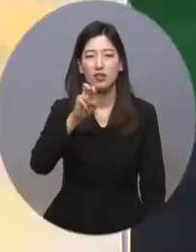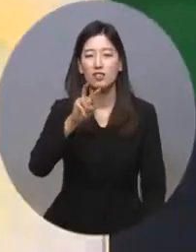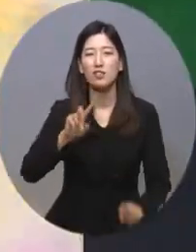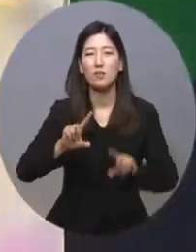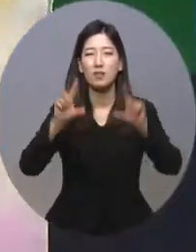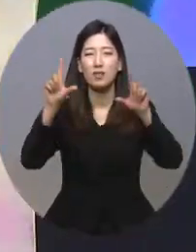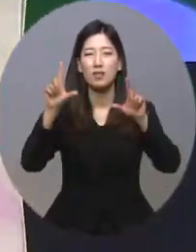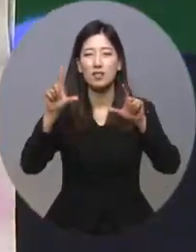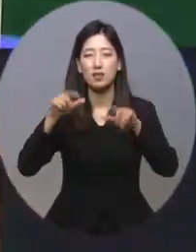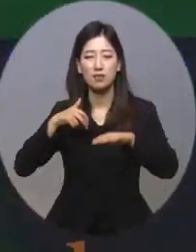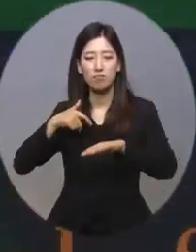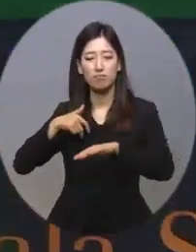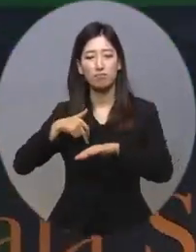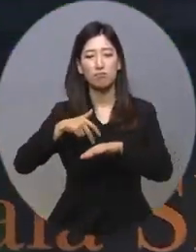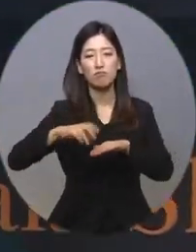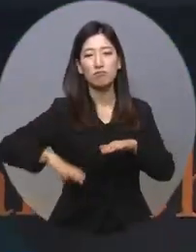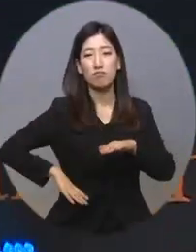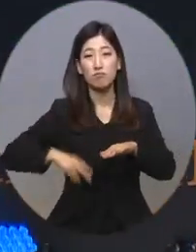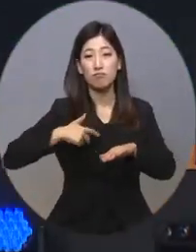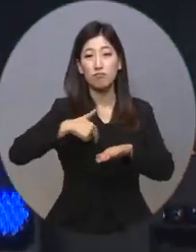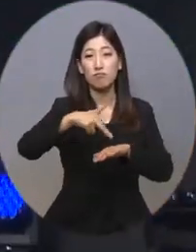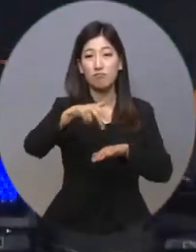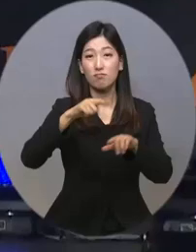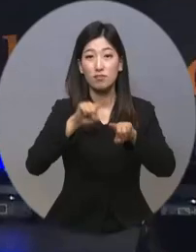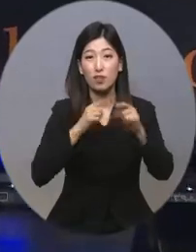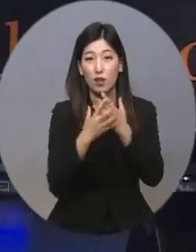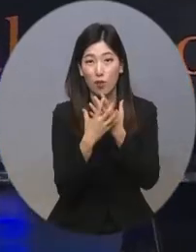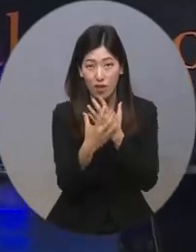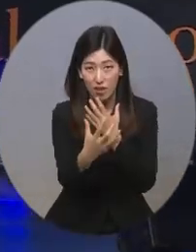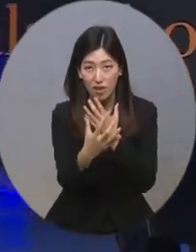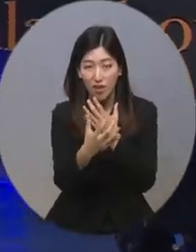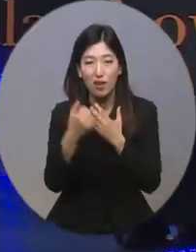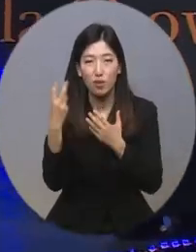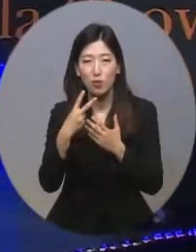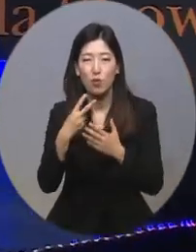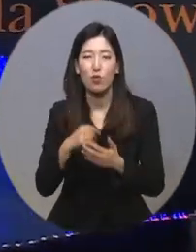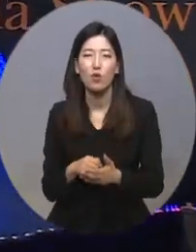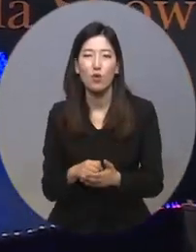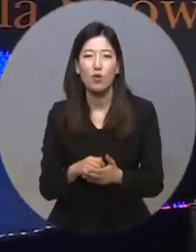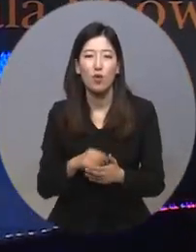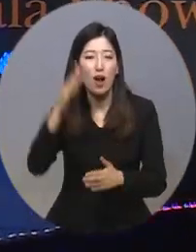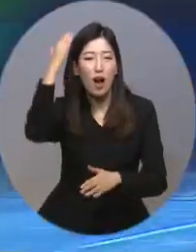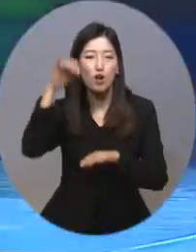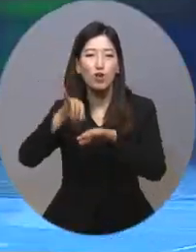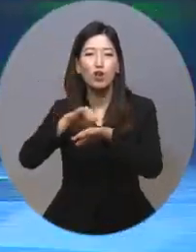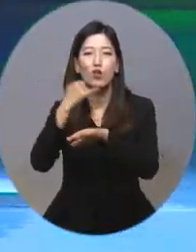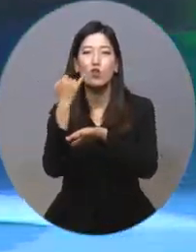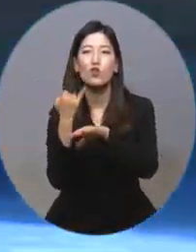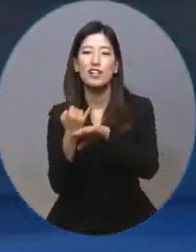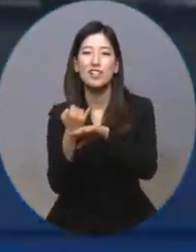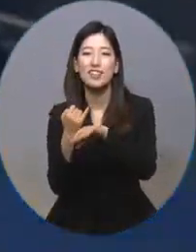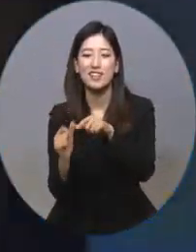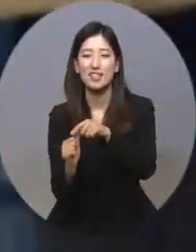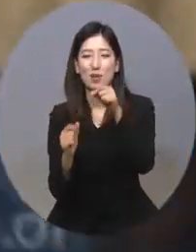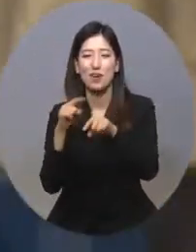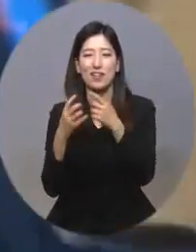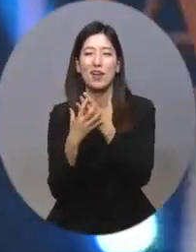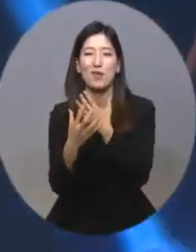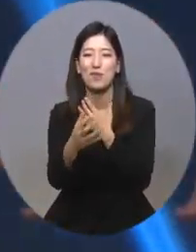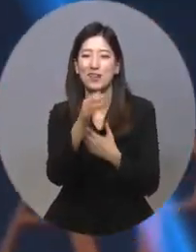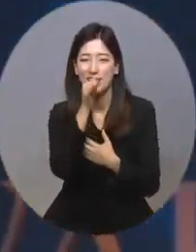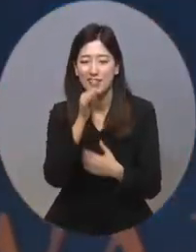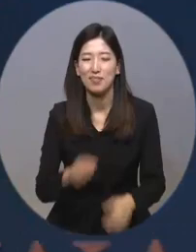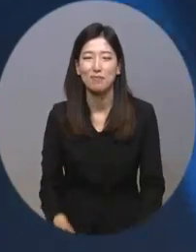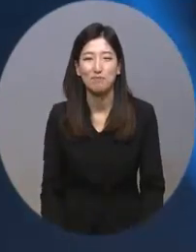슈와 제 4회 홀이 아킨 선발 대회를 개최했습니다 이날 행사는 어머니들의 사회적 봉사 활동 기회를